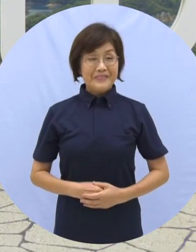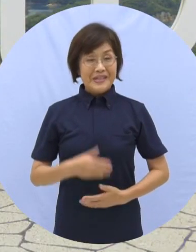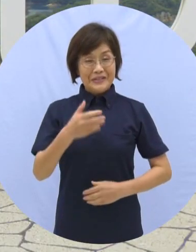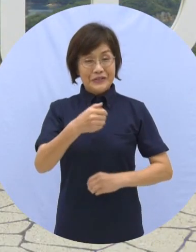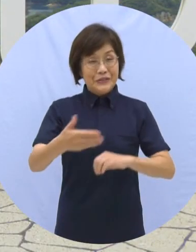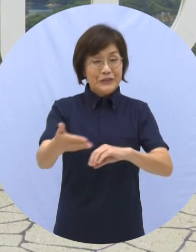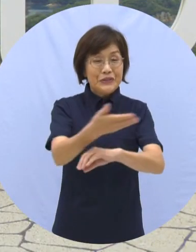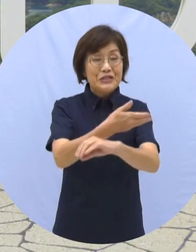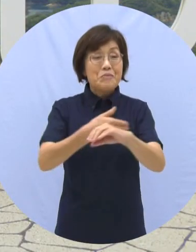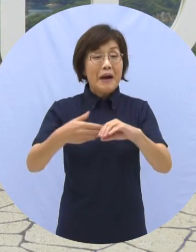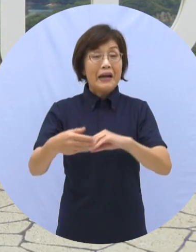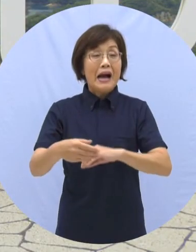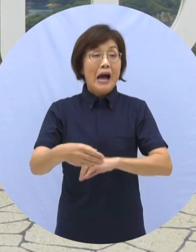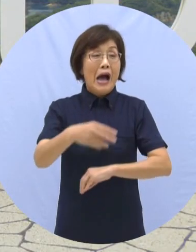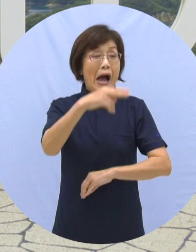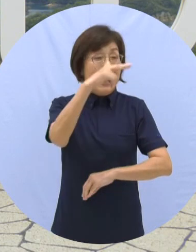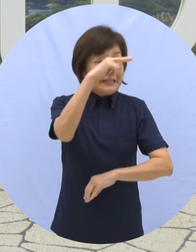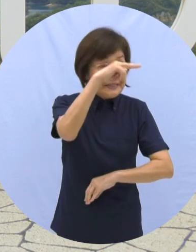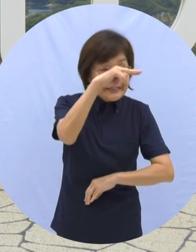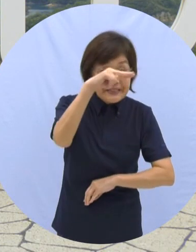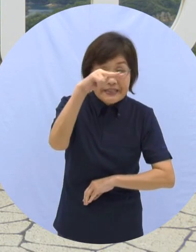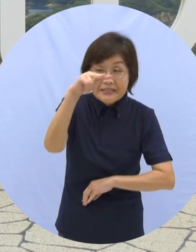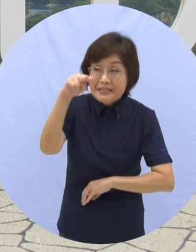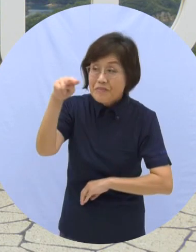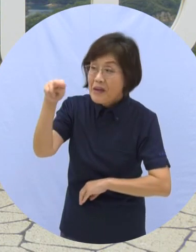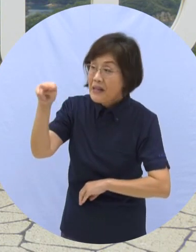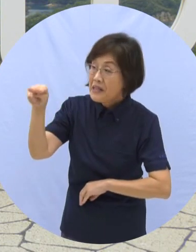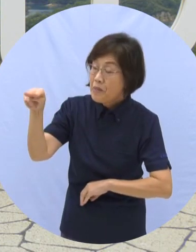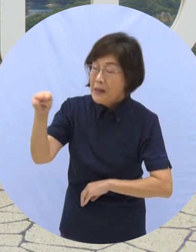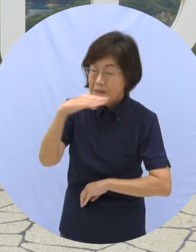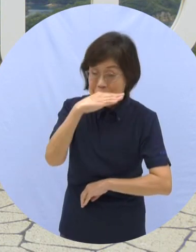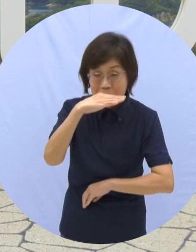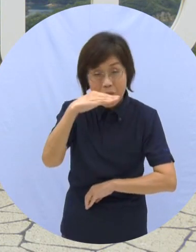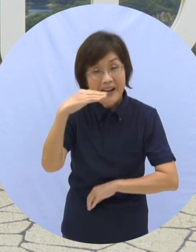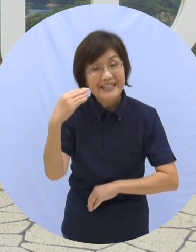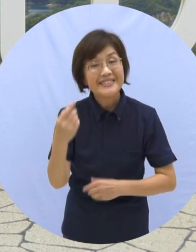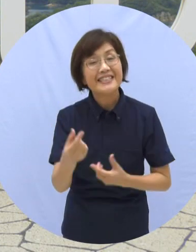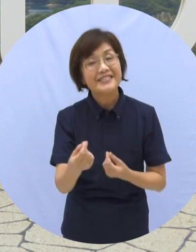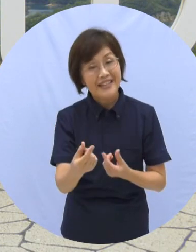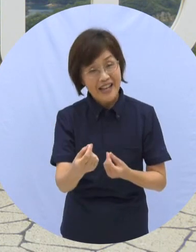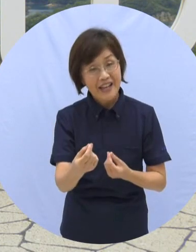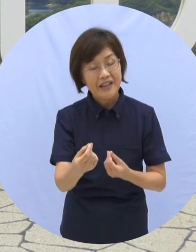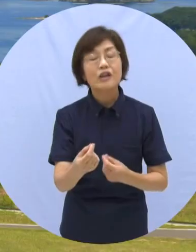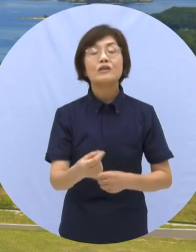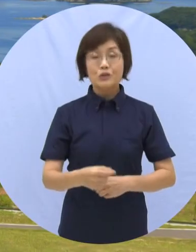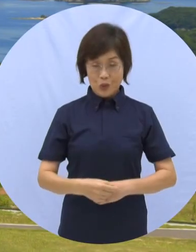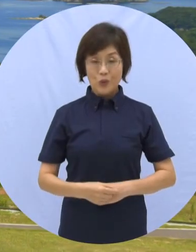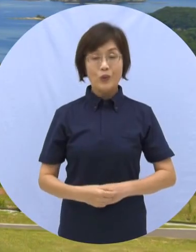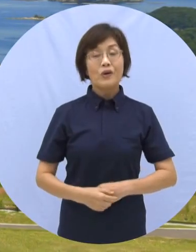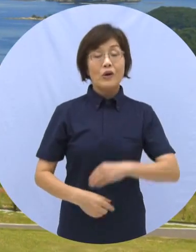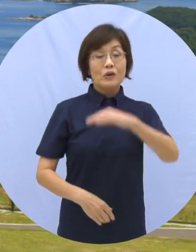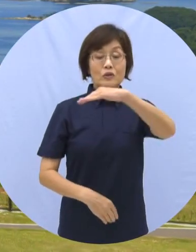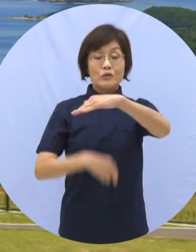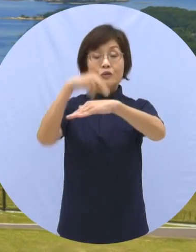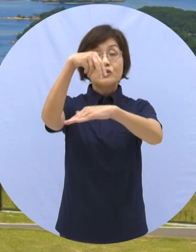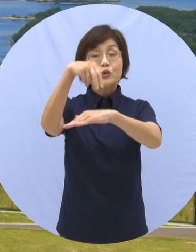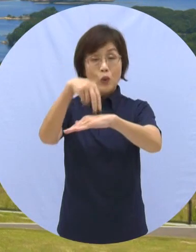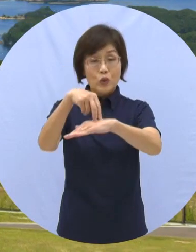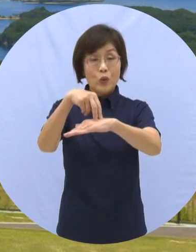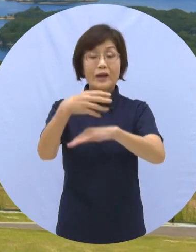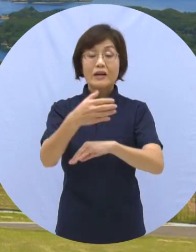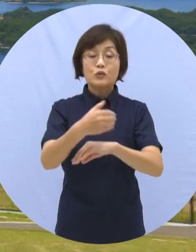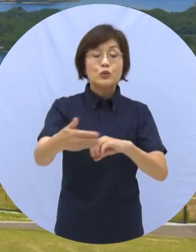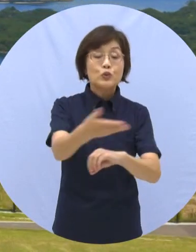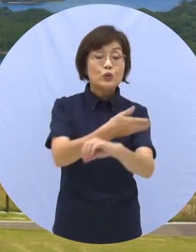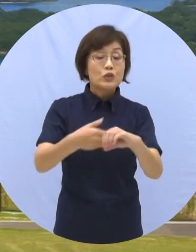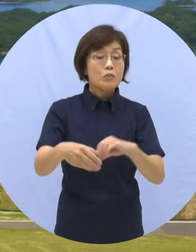九十九島が一面に広がるとっても素敵な景色ですね。 そうなんです。頂上からは九十九島の島